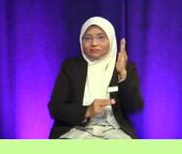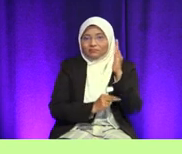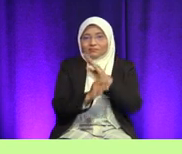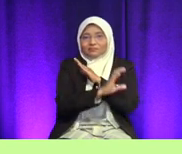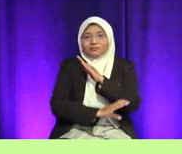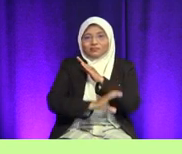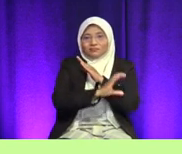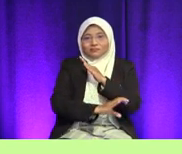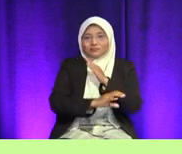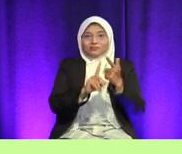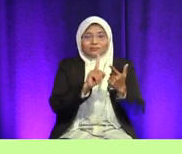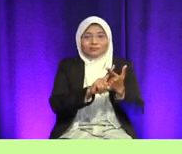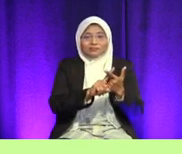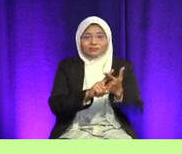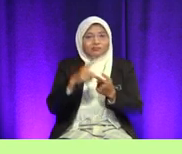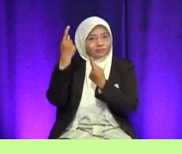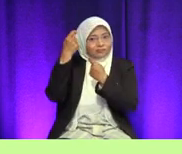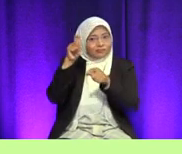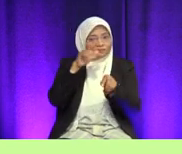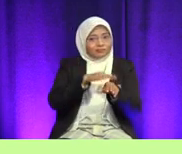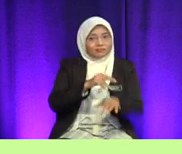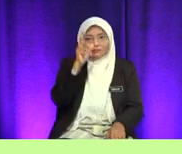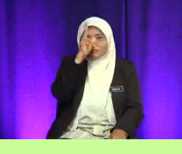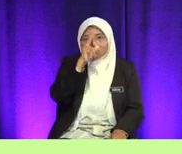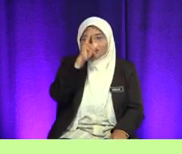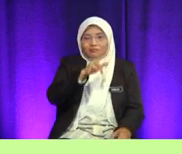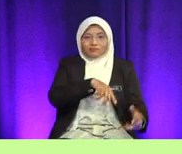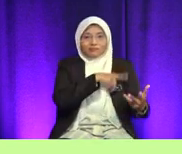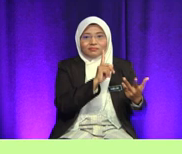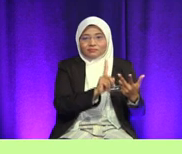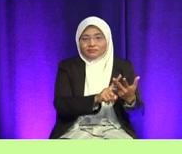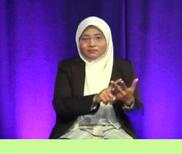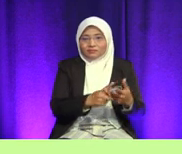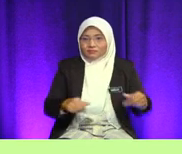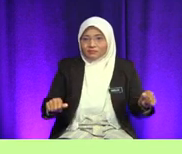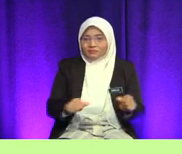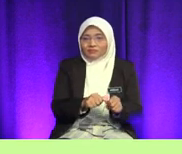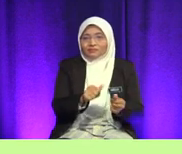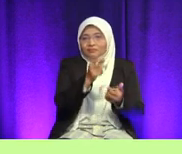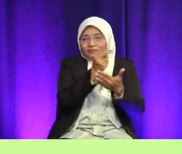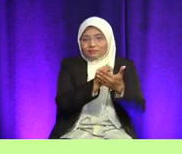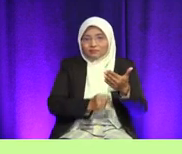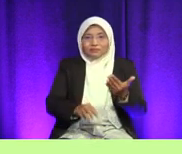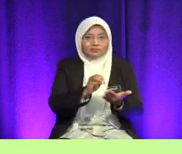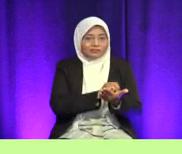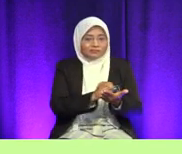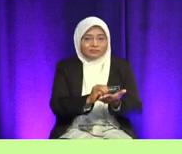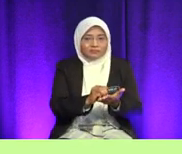pemerintah Seterusnya saya akan mengamalkan nilai-nilai murni dalam kehidupan sehari-hari